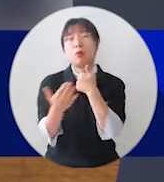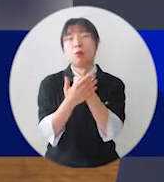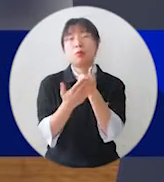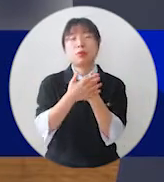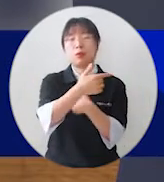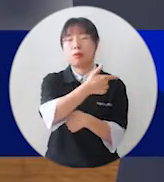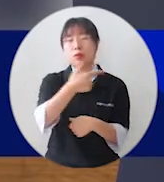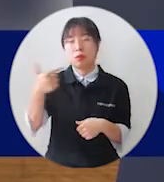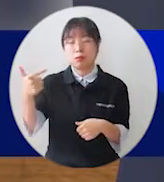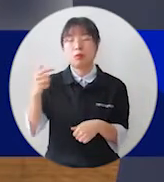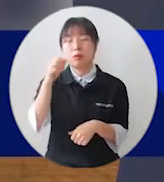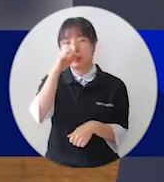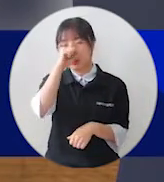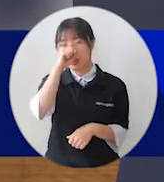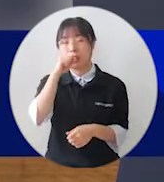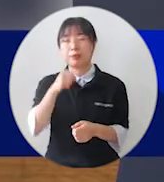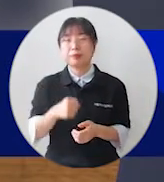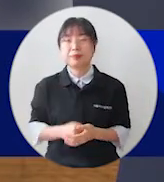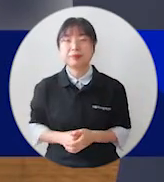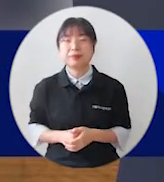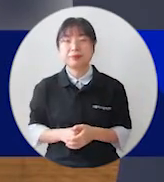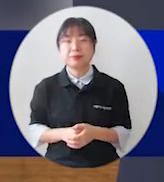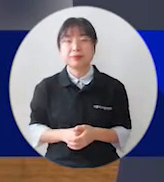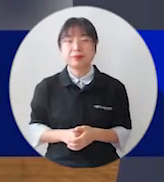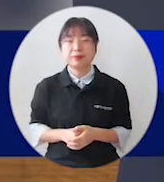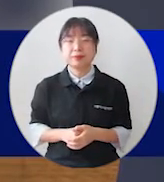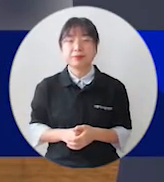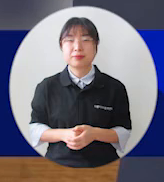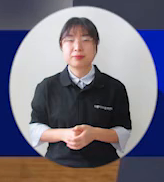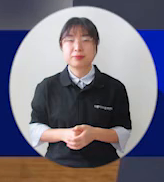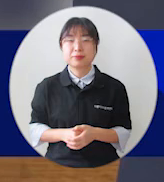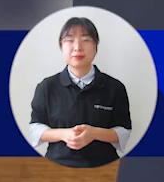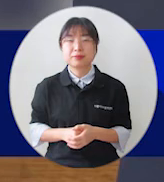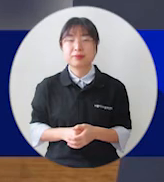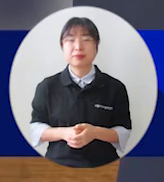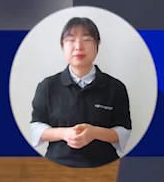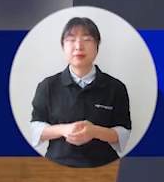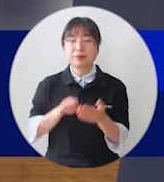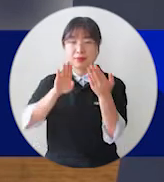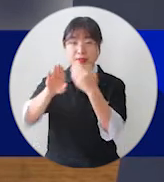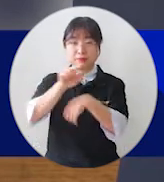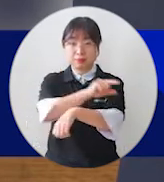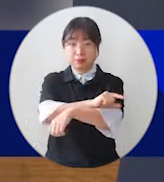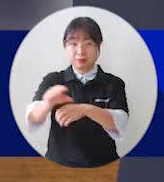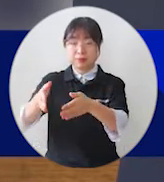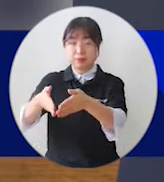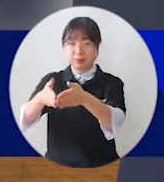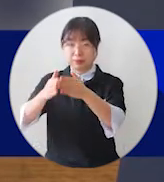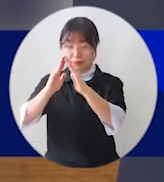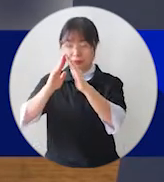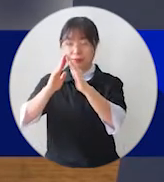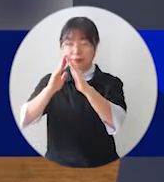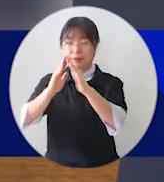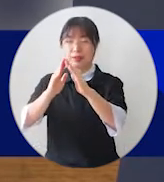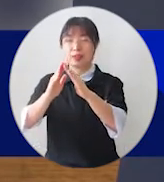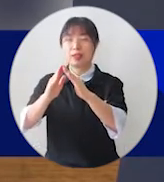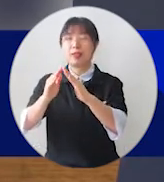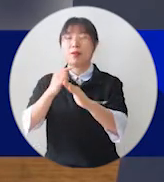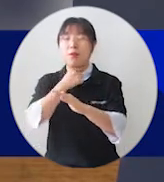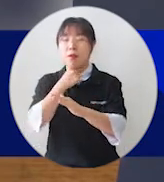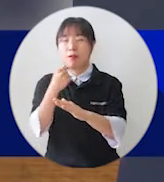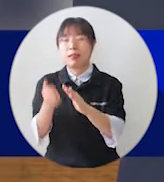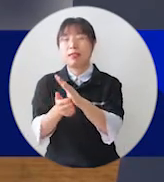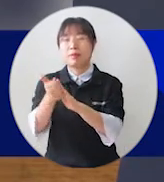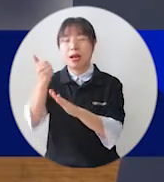있어서 큰 피해 없이 넘어갔다고 저는 생각을 합니다. 의왕역 정차가 꼭 이루어질 수 있도록 기본 계획에 담아질 수